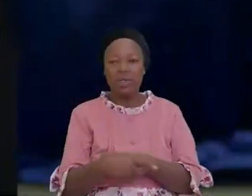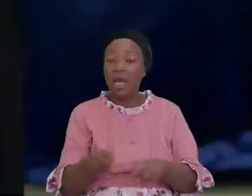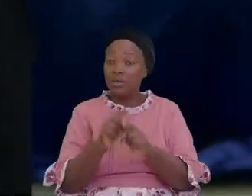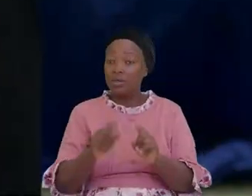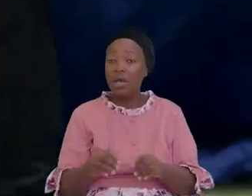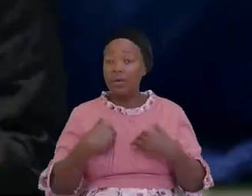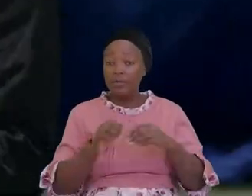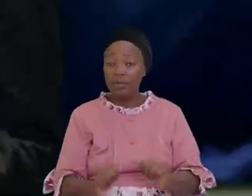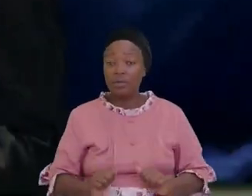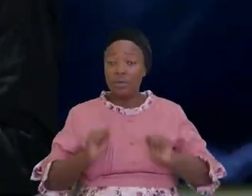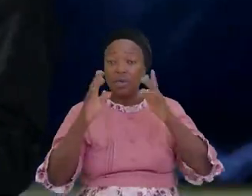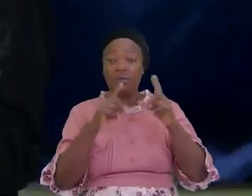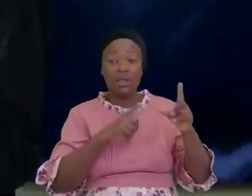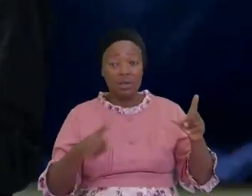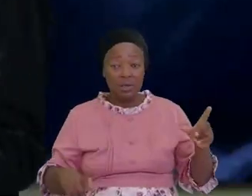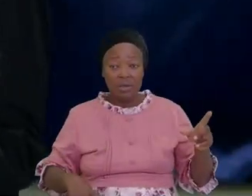soumets au Seigneur,